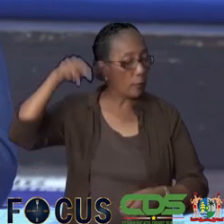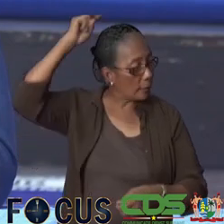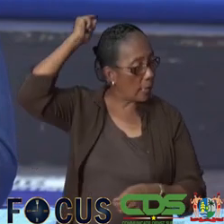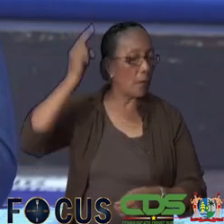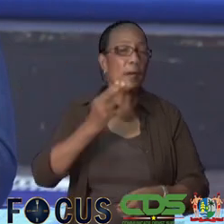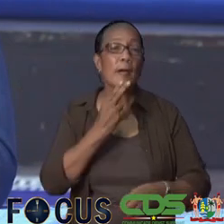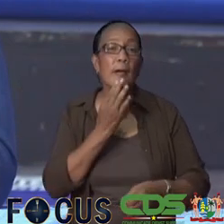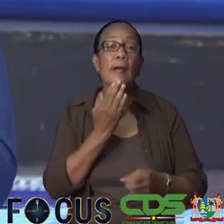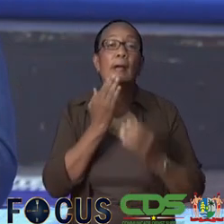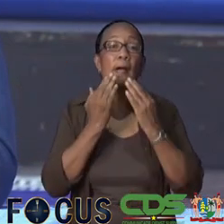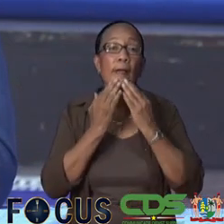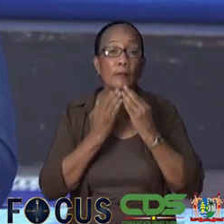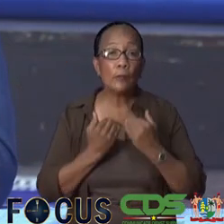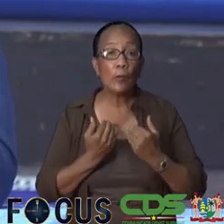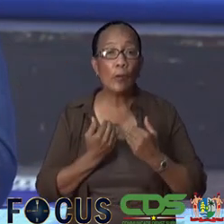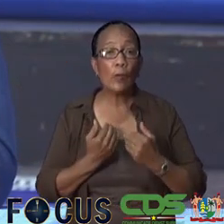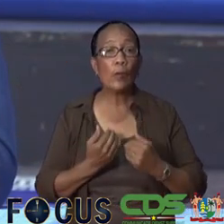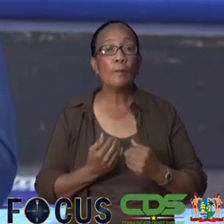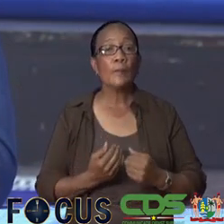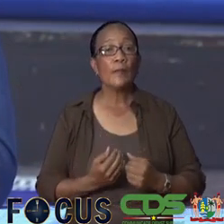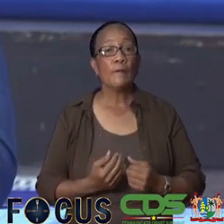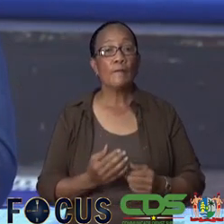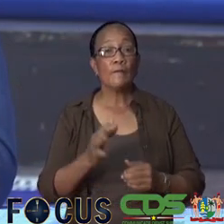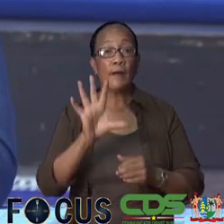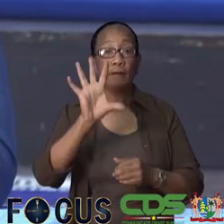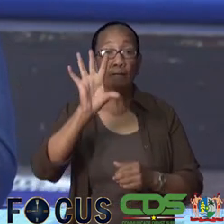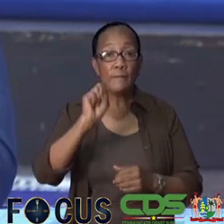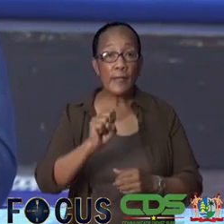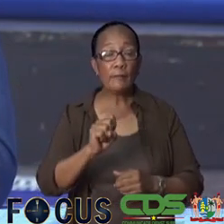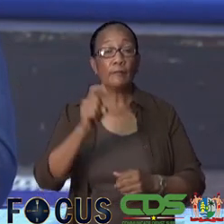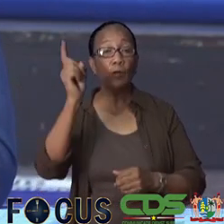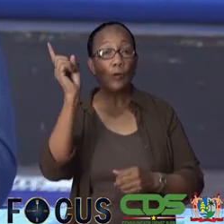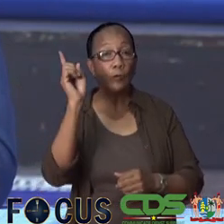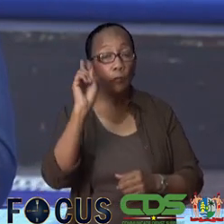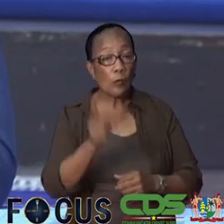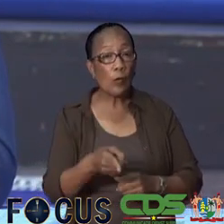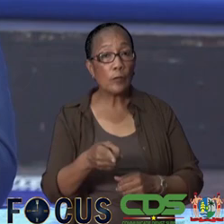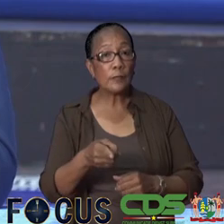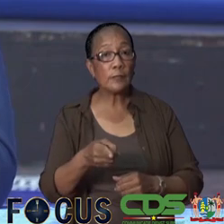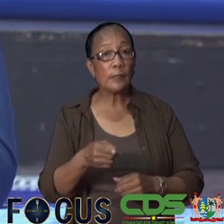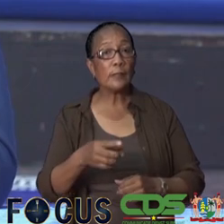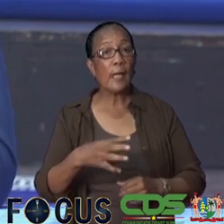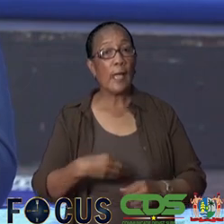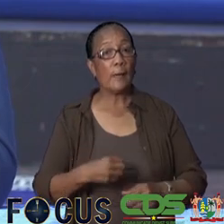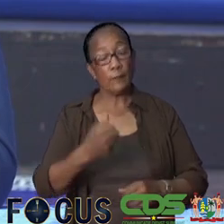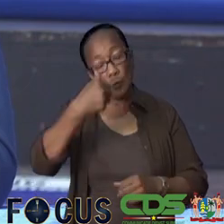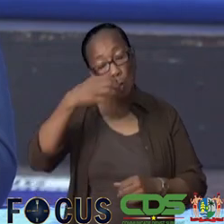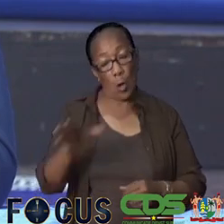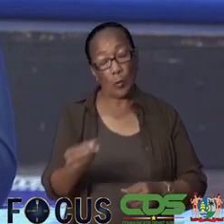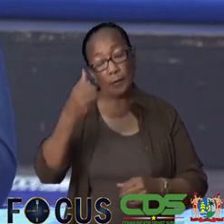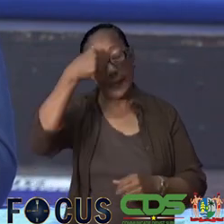van 50.000 van Covishield, dus AstraZeneca, uit Serum Institute of India,